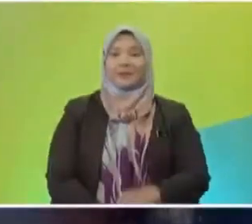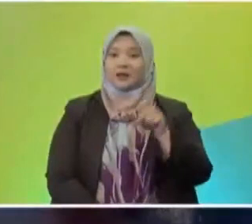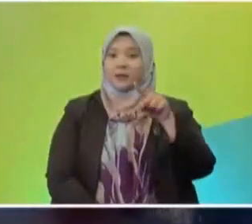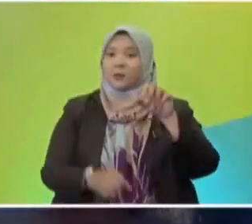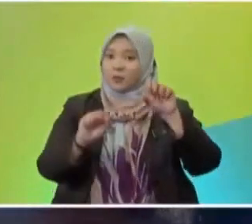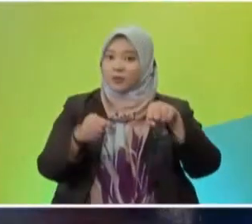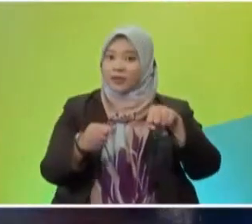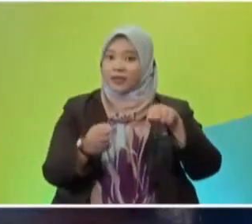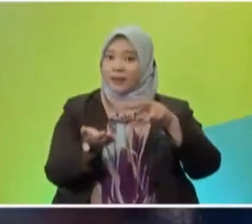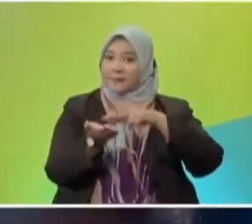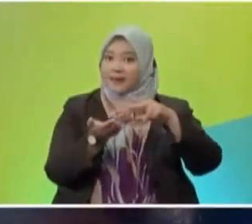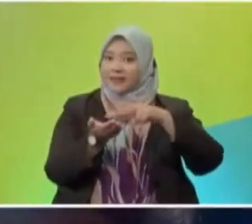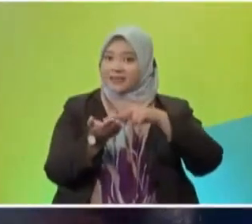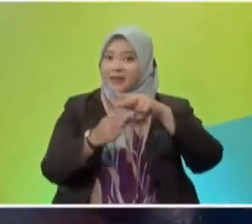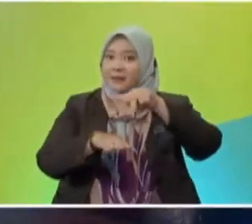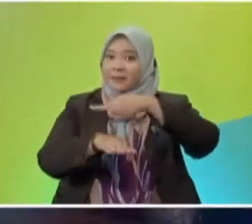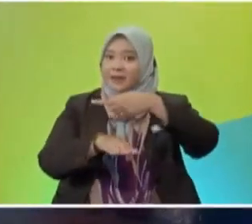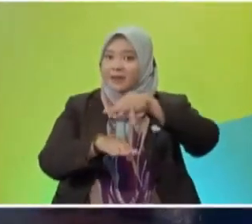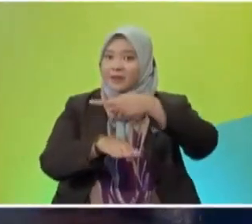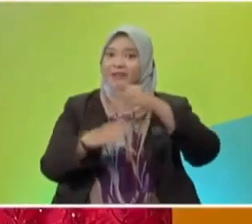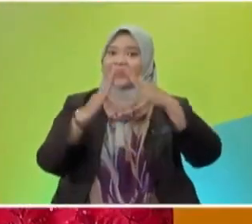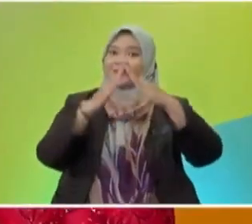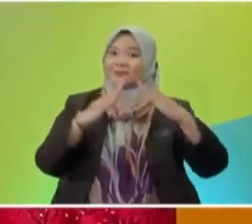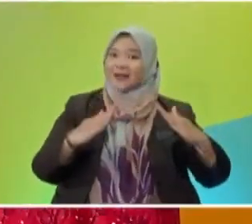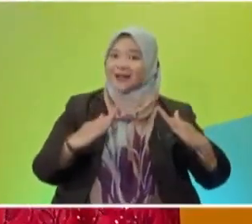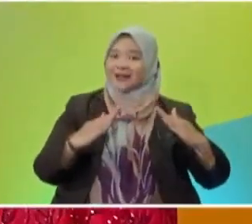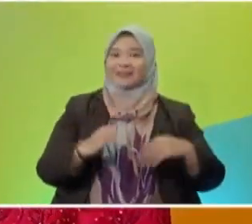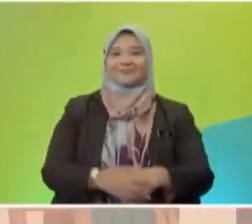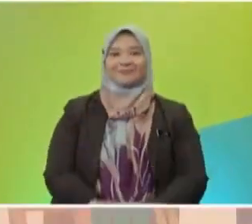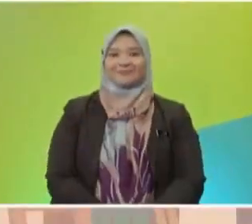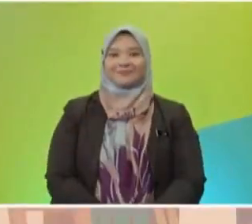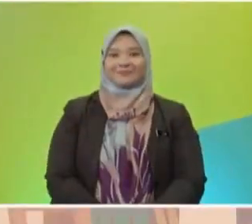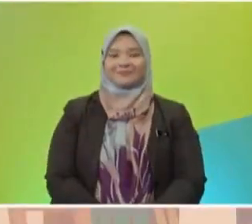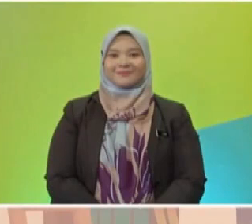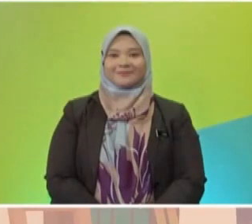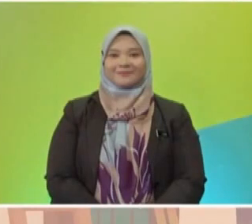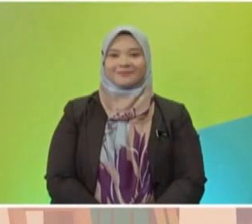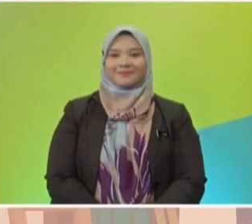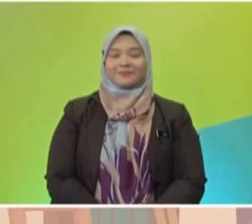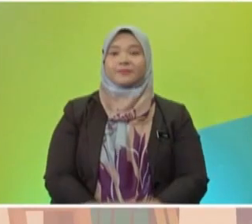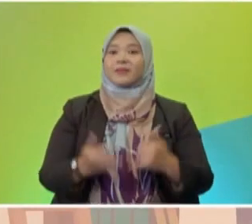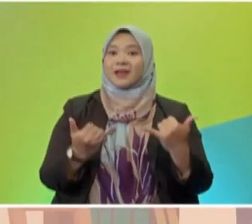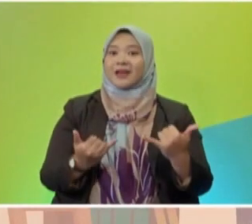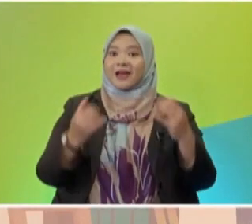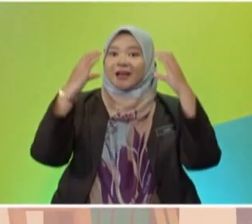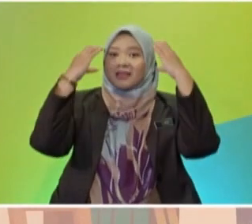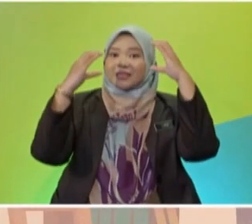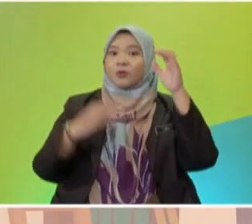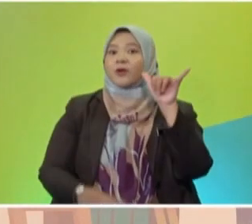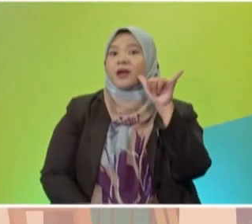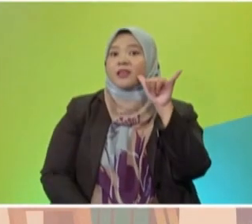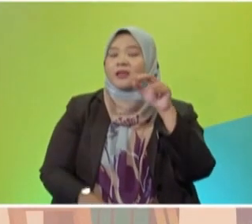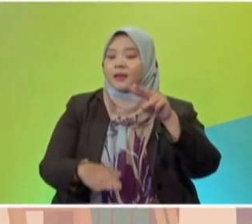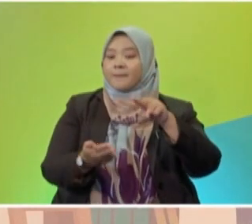Dengarkan sidang penonton dan murid-murid sekalian. Tirai majlis dibuka santun, doa dibaca